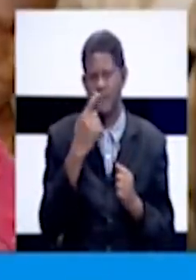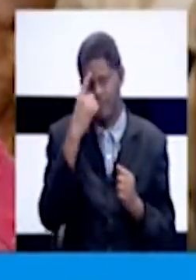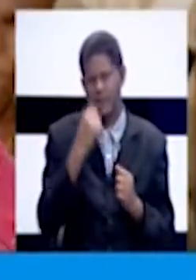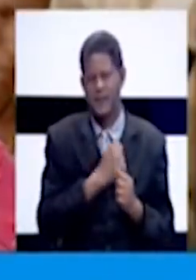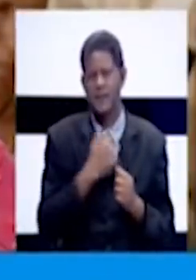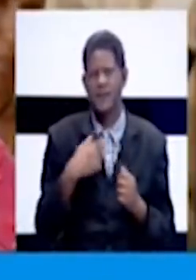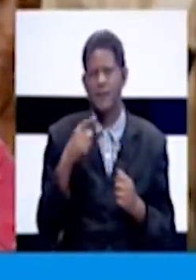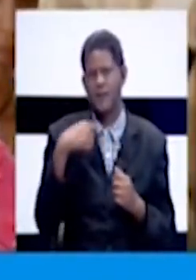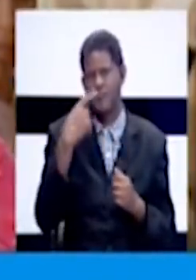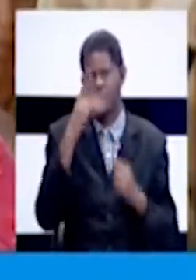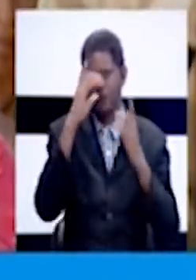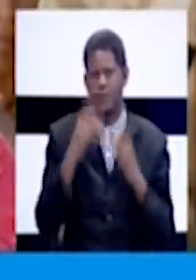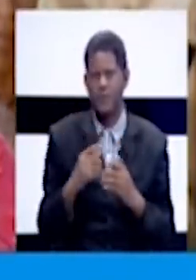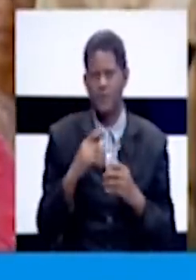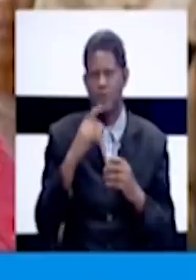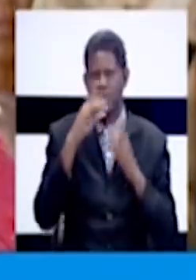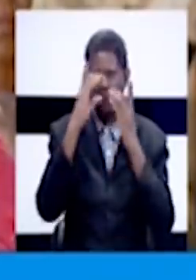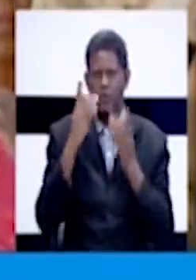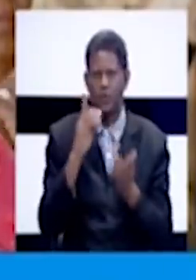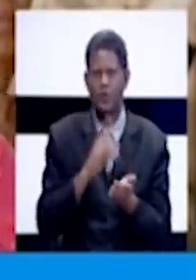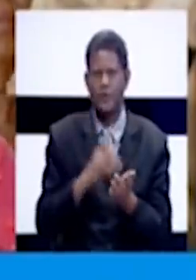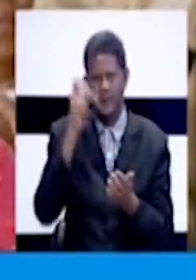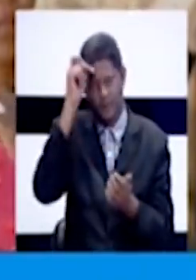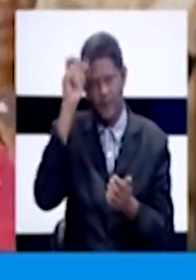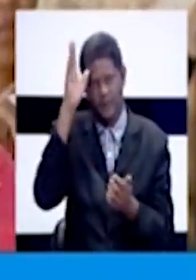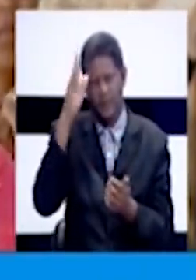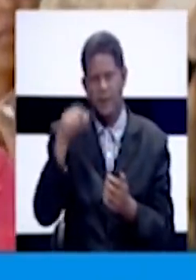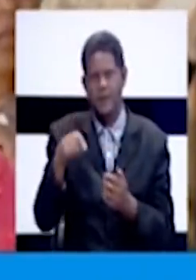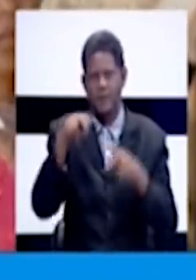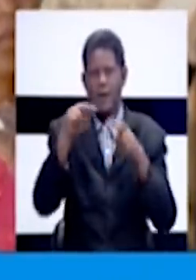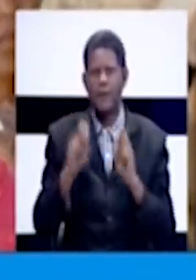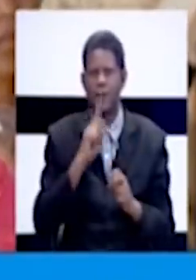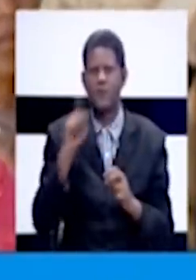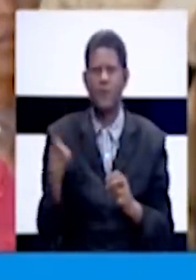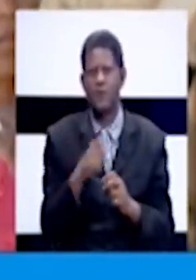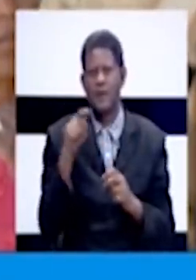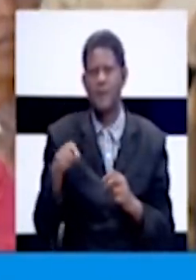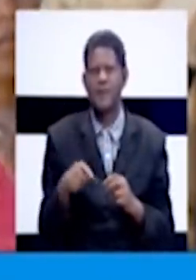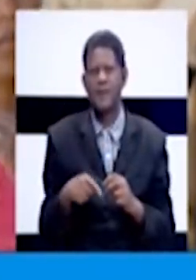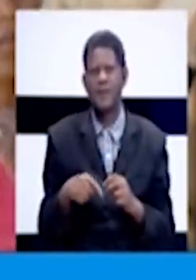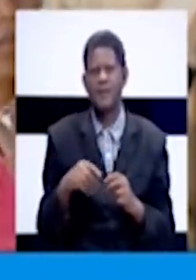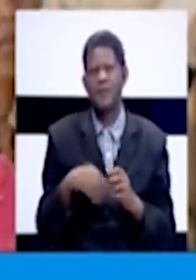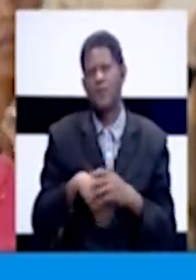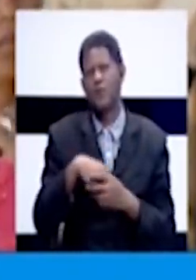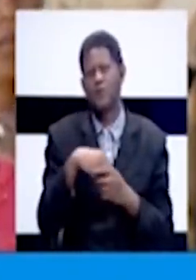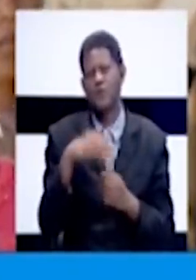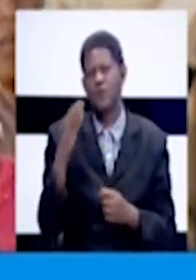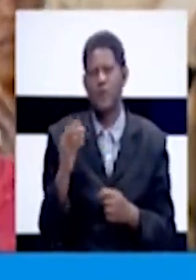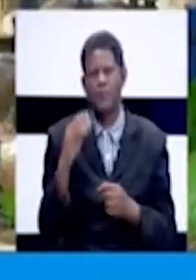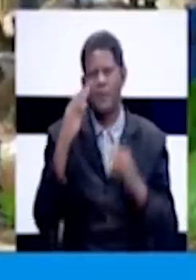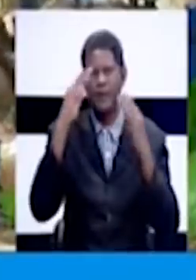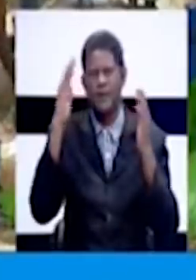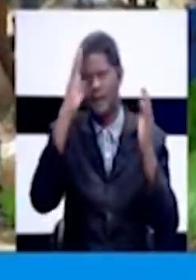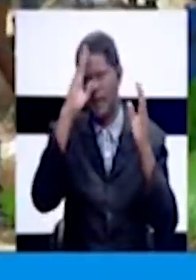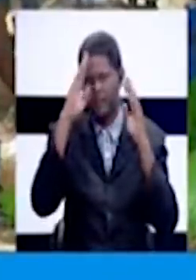ከምቲ ዝበሎ መራሒና ማለት እዩ ክቡር ዶክተር ደብረፅዮን ዝበሎ ኣብዚ መቕበር እዮም ይኸውን እምበር መቸስ ካብዚ ስንፈፍ ኢሎም ዝወፅሉ ተኣምር